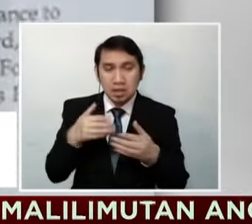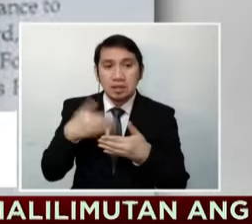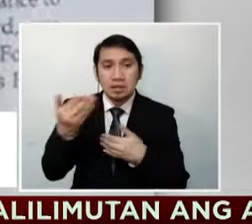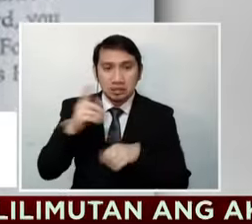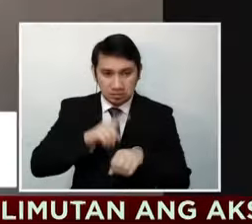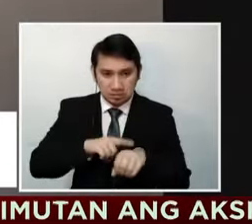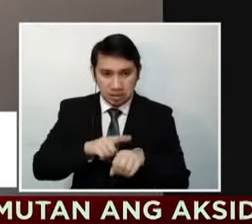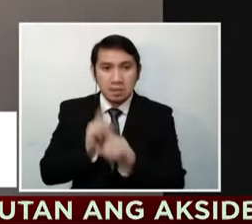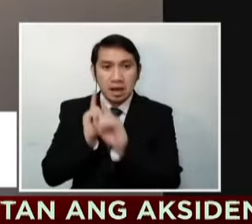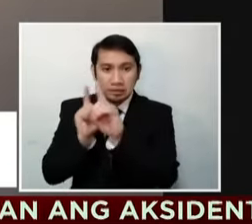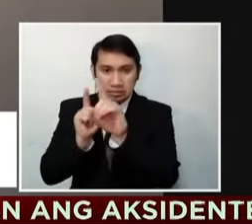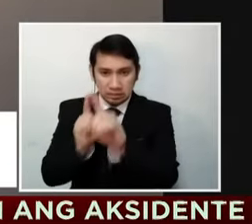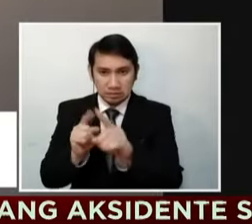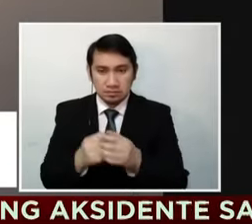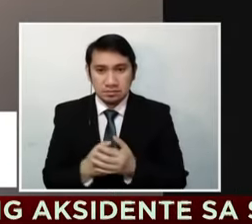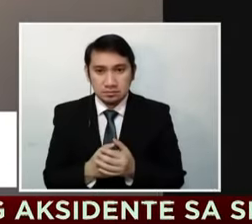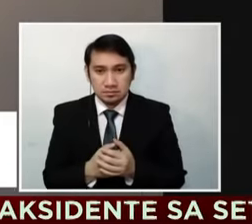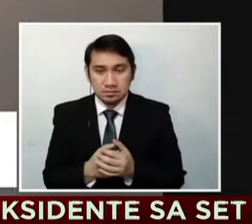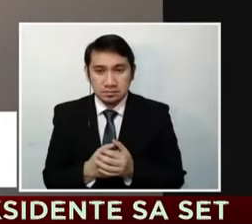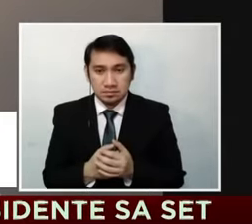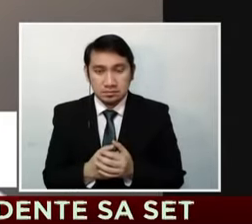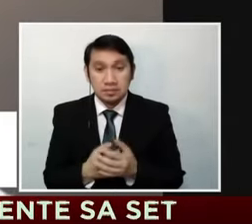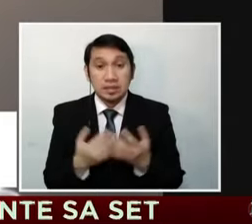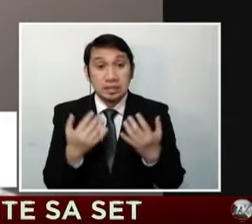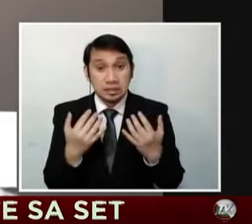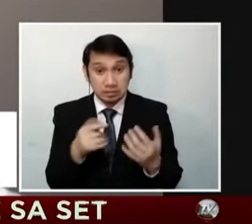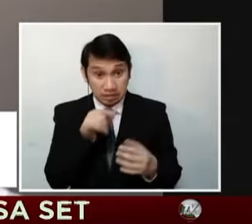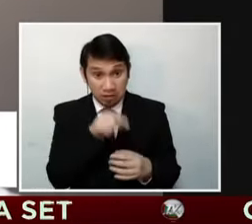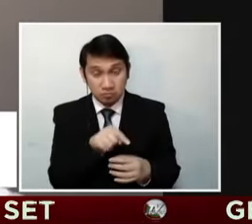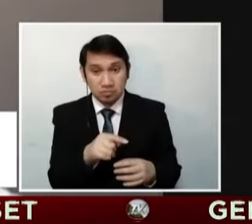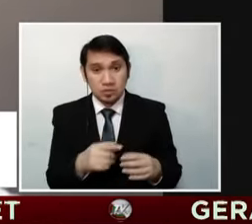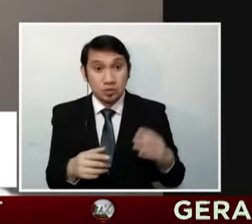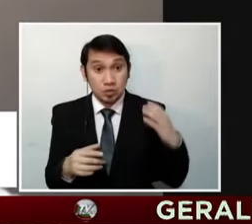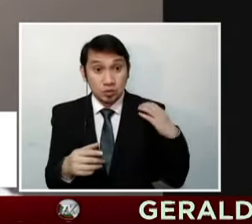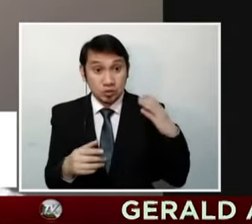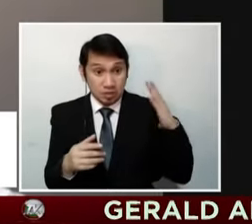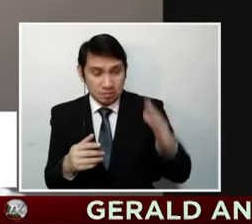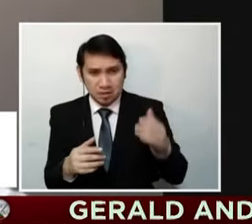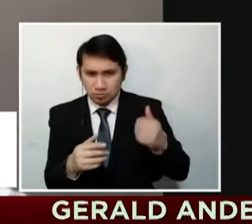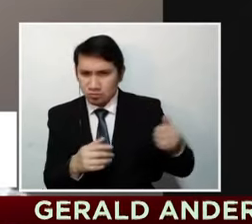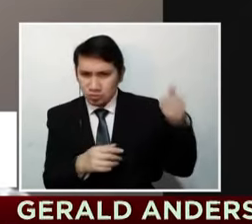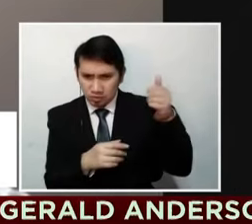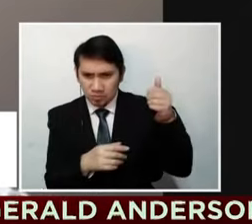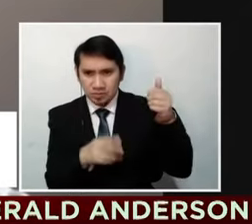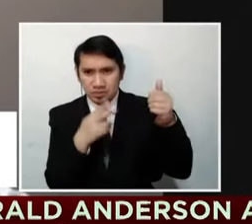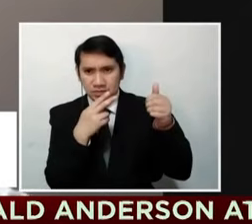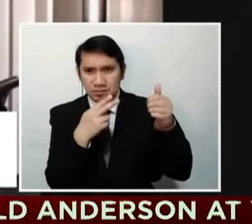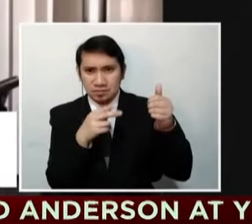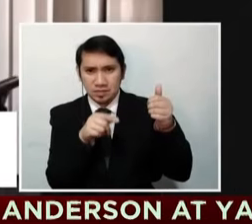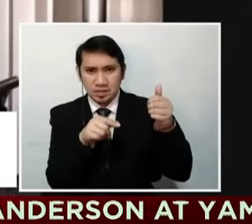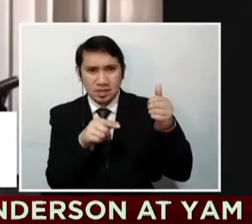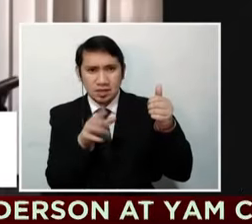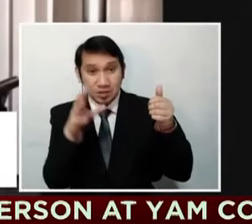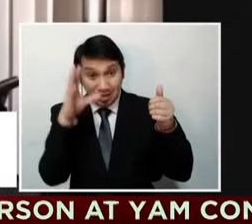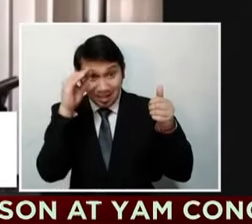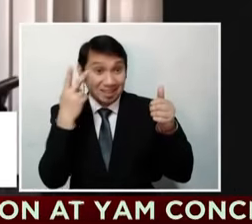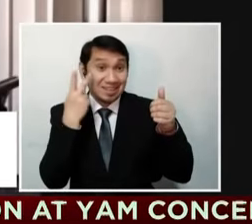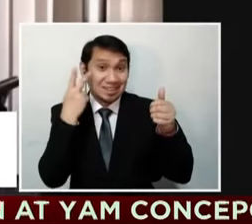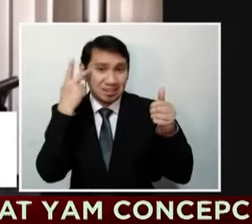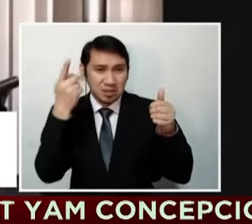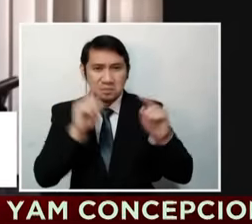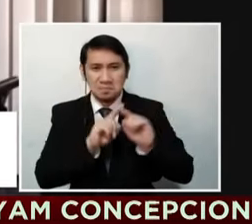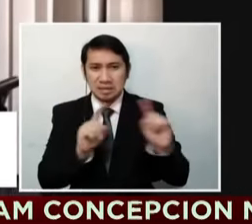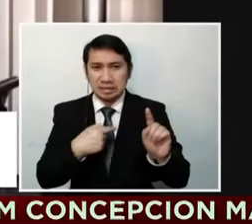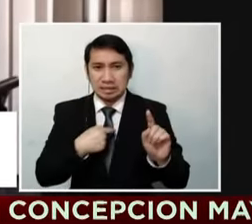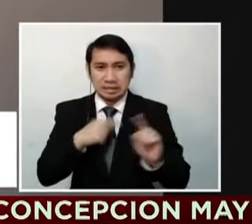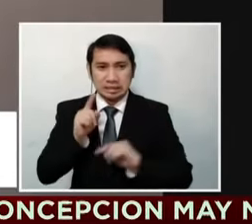na hearing. Samantala, bagamat dumalo sa pagdinig ang chairman ng formally na si Huang Tsuyen, hindi agad siya nakasagot sa mga tanong